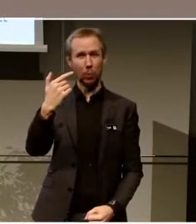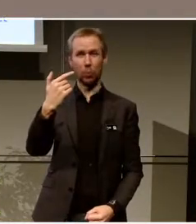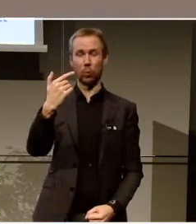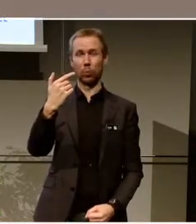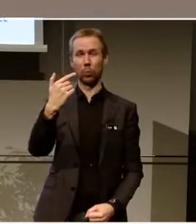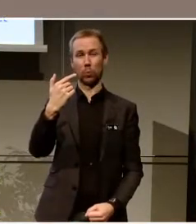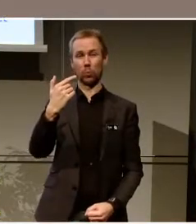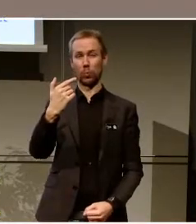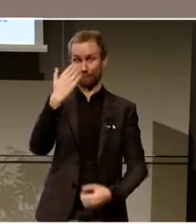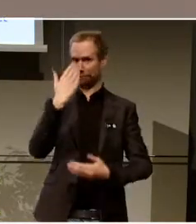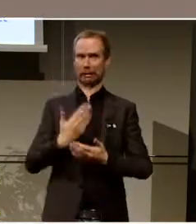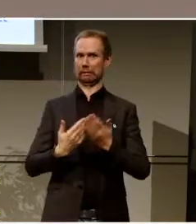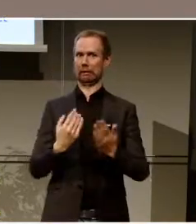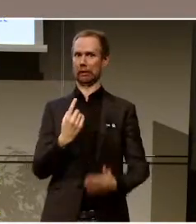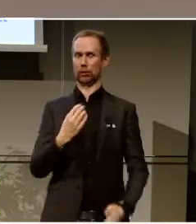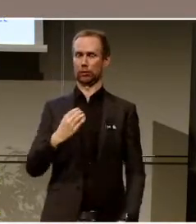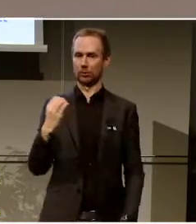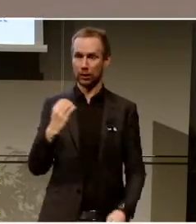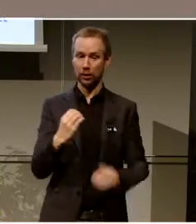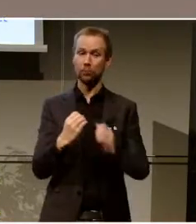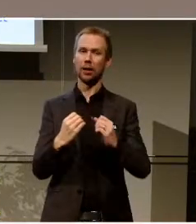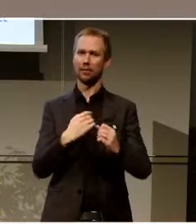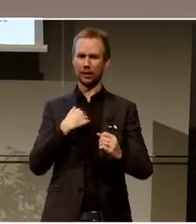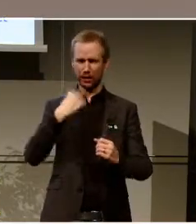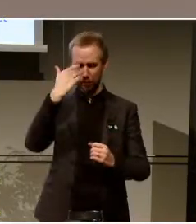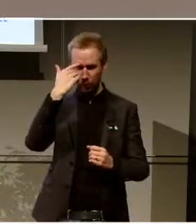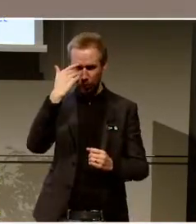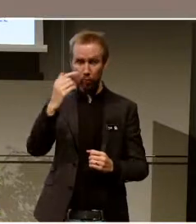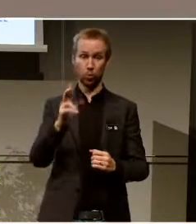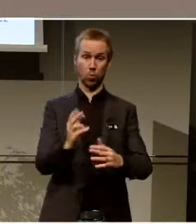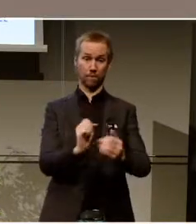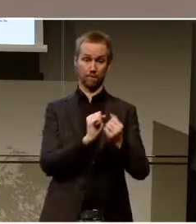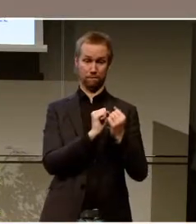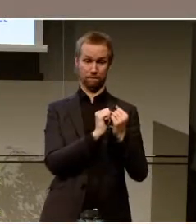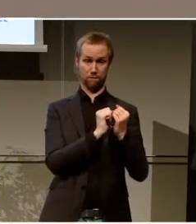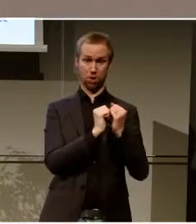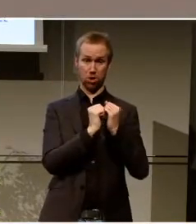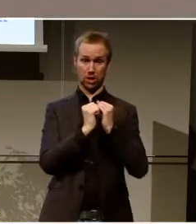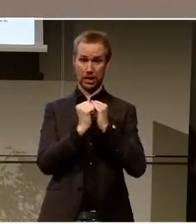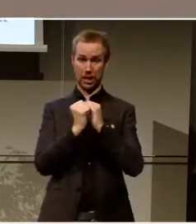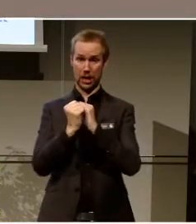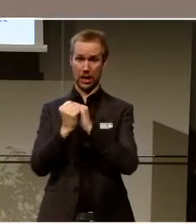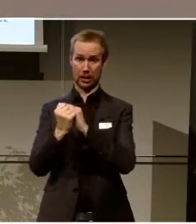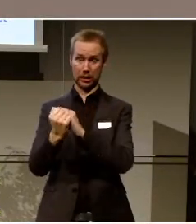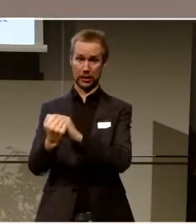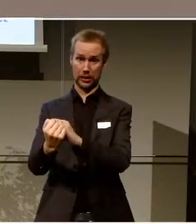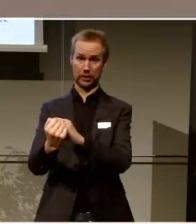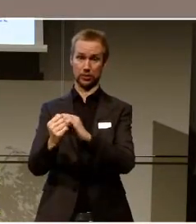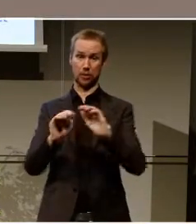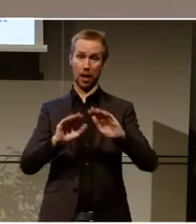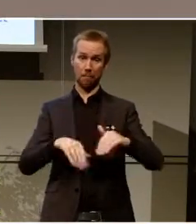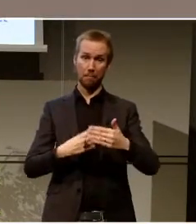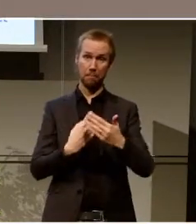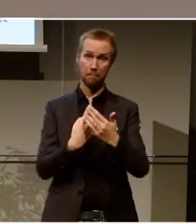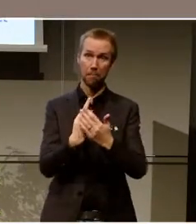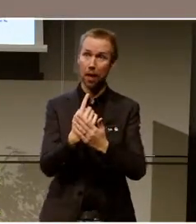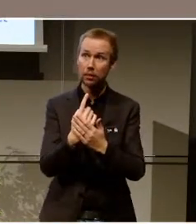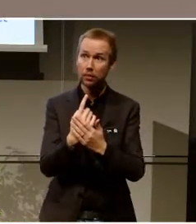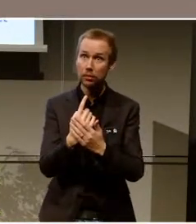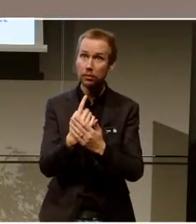tror det är att den här förflyttningen som borde ha skett, inte riktigt har skett, beror också en hel del på bristen